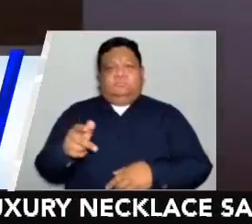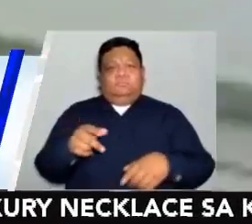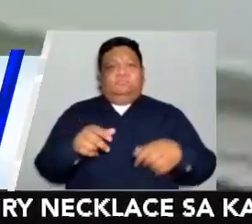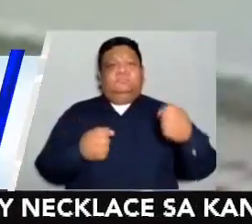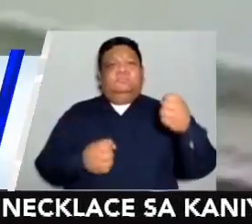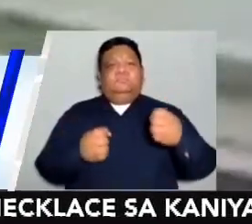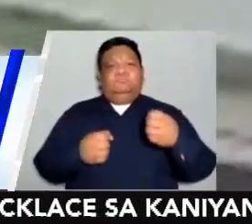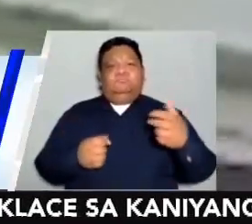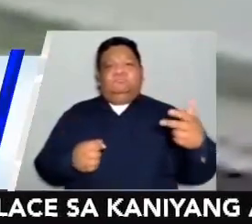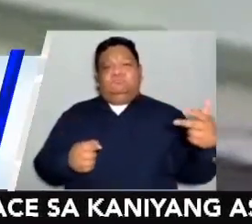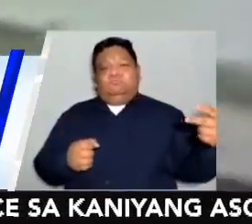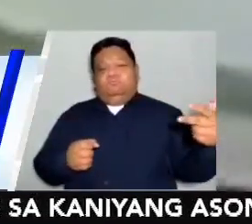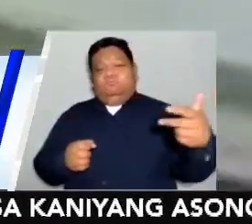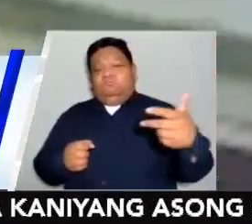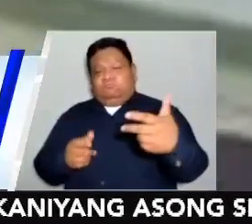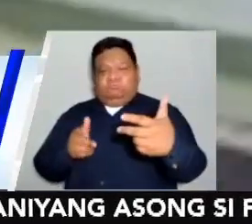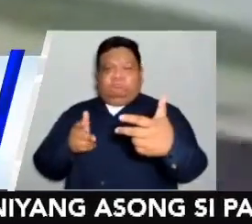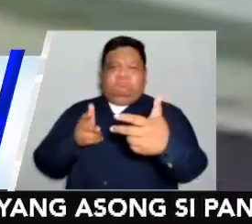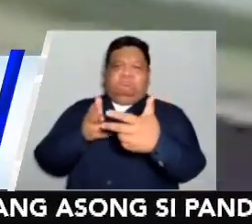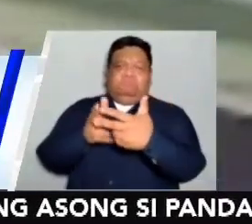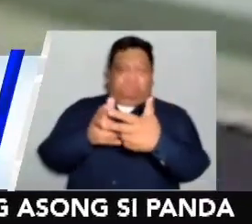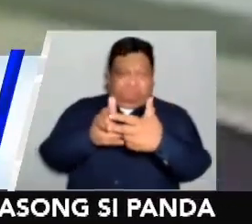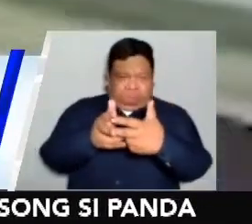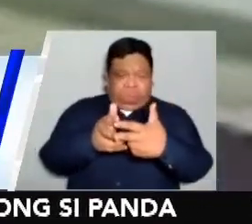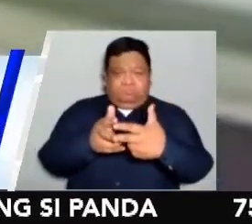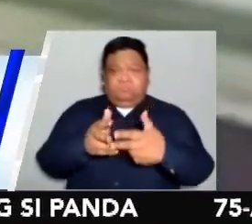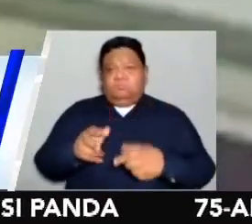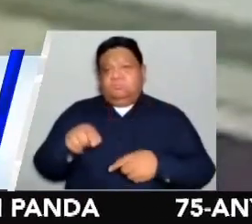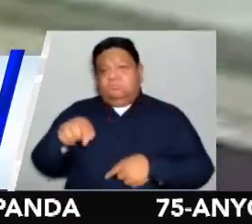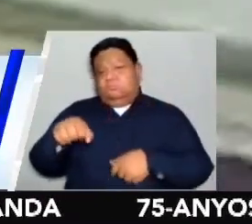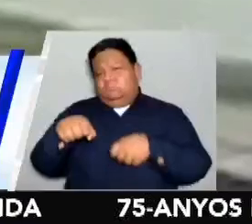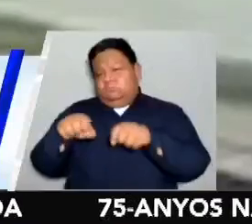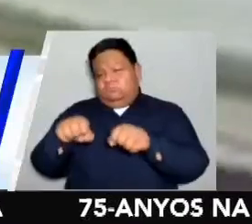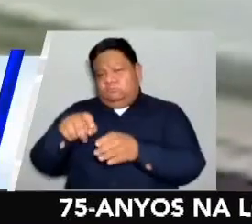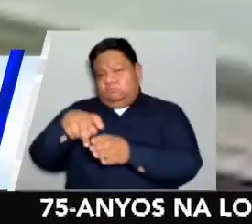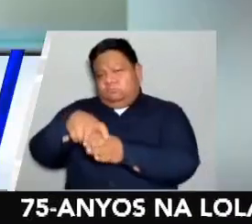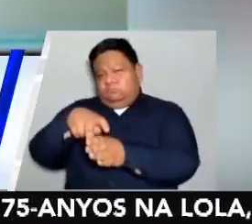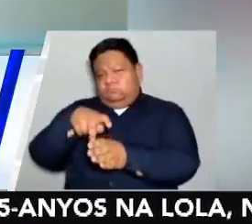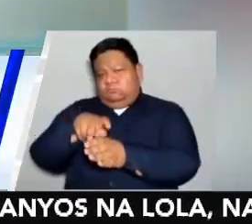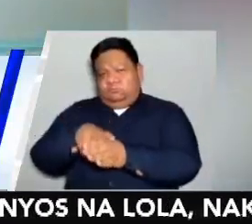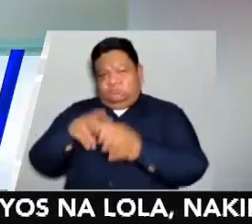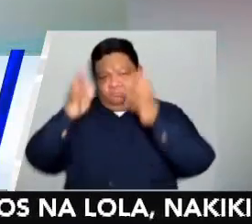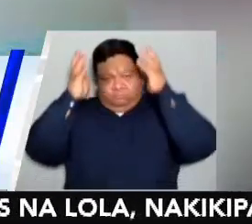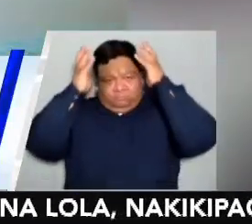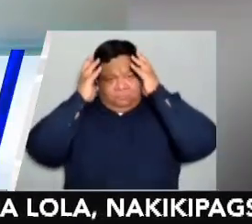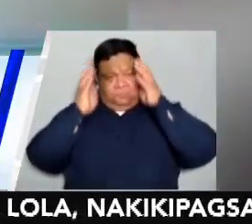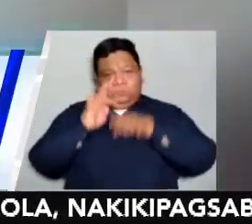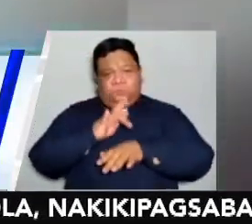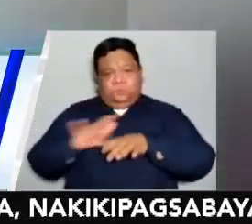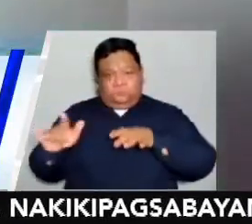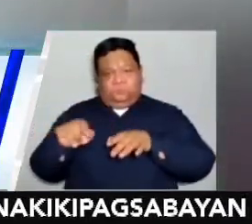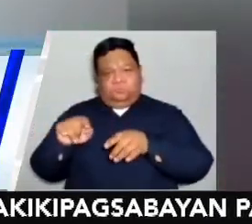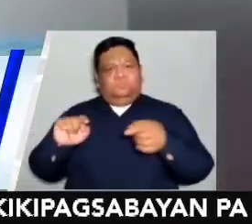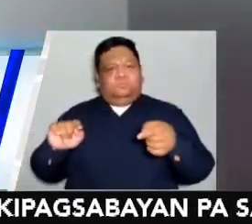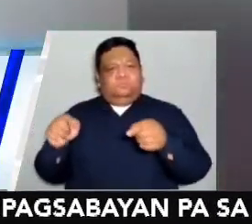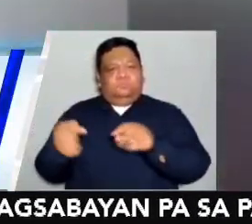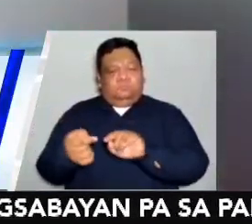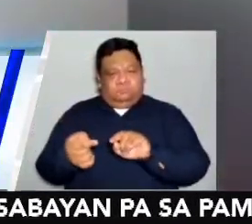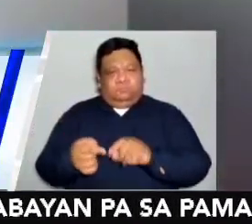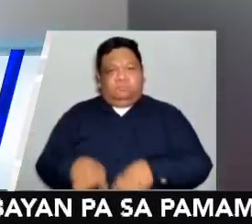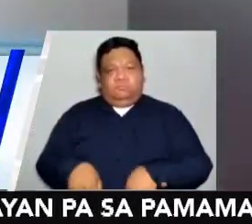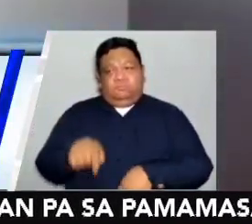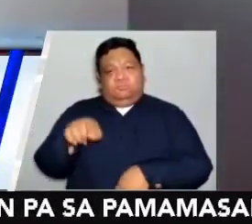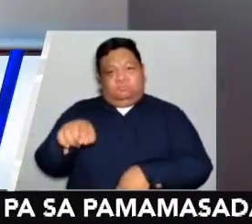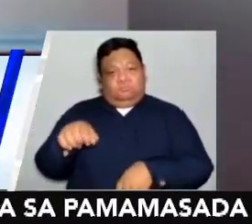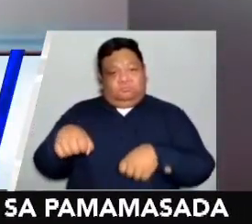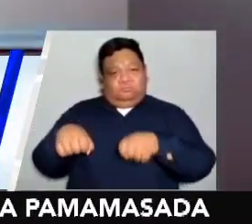highway. Sugatan ng rider tangkas nito na parehong walang suot na helmet. Ayon sa mga pulis, walang lisensya ang rider. Nakainom